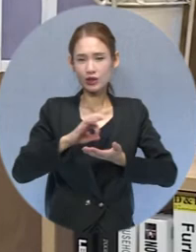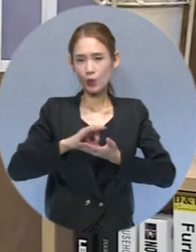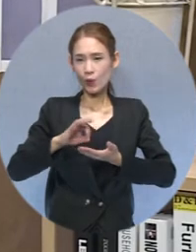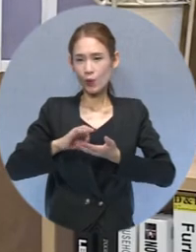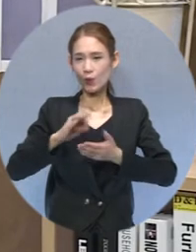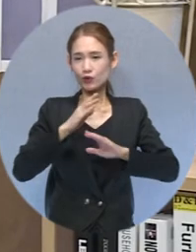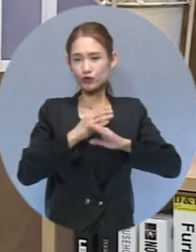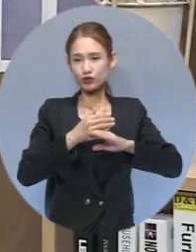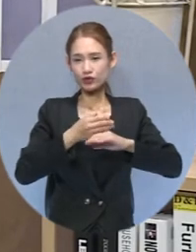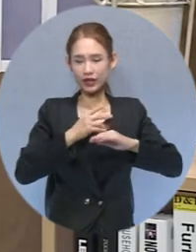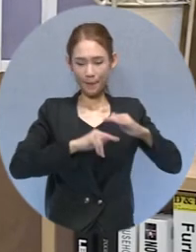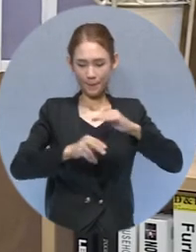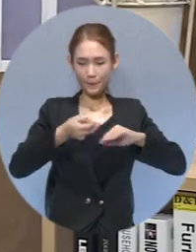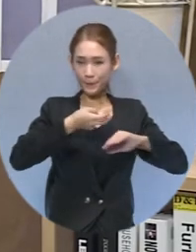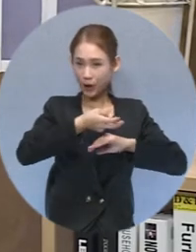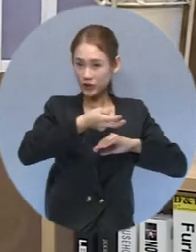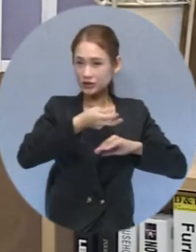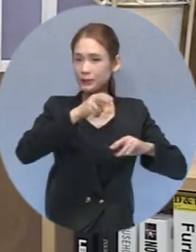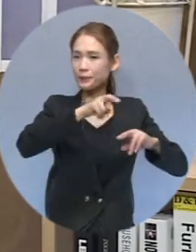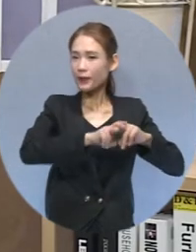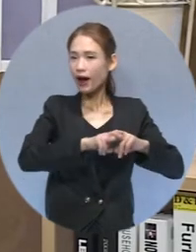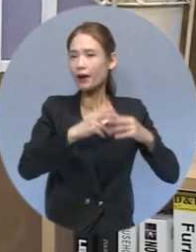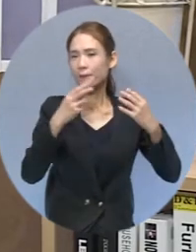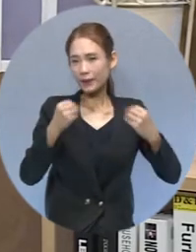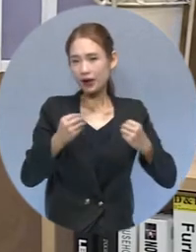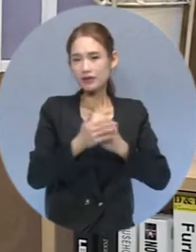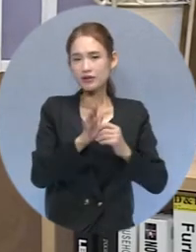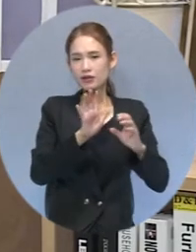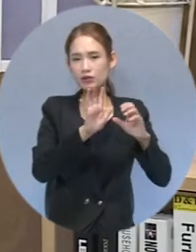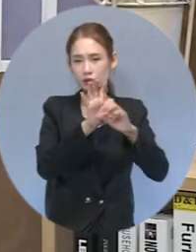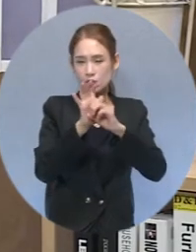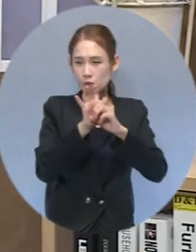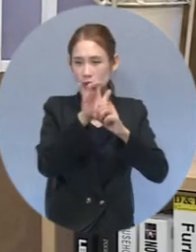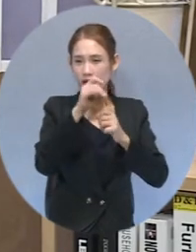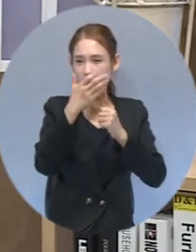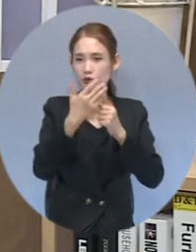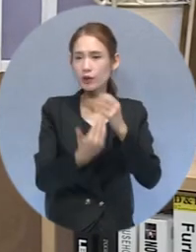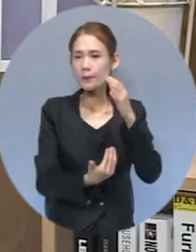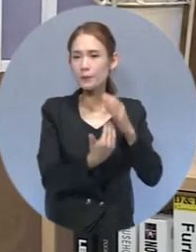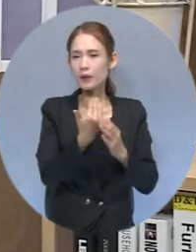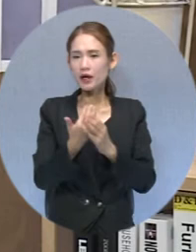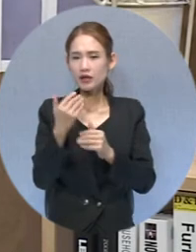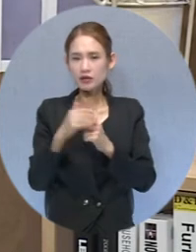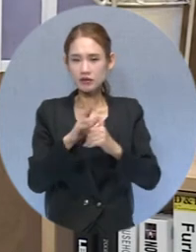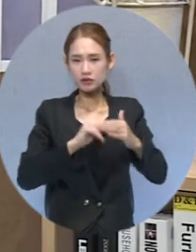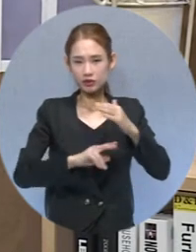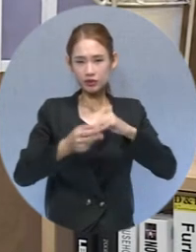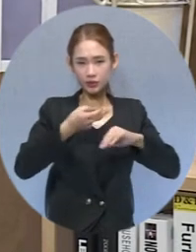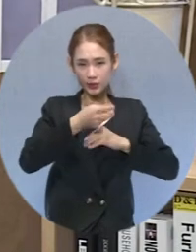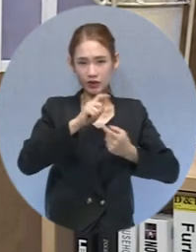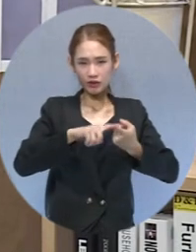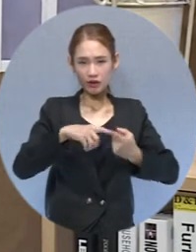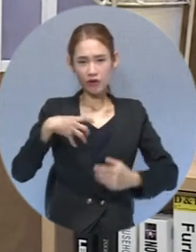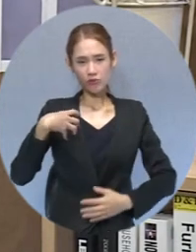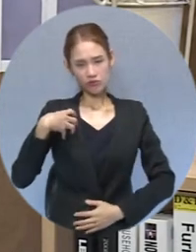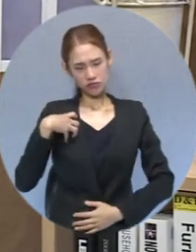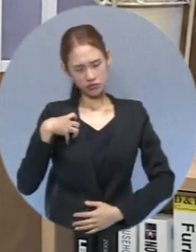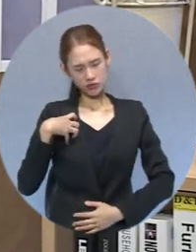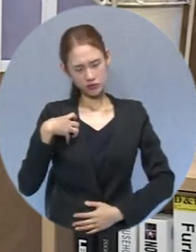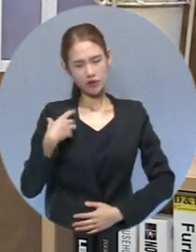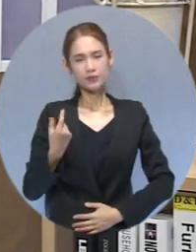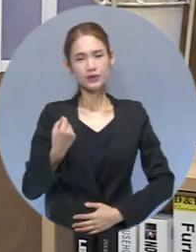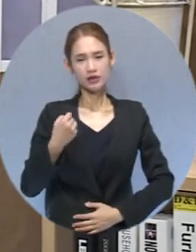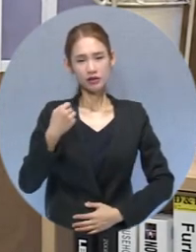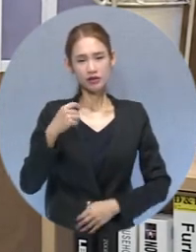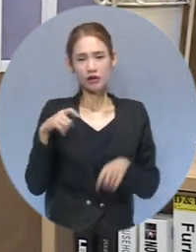교통수단이 대중교통이잖아요. 네. 그런데 이제 또 코로나19가 발발하면서 또 대중교통에 대한 좀 부담이라든지